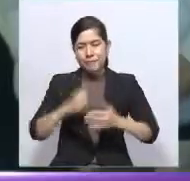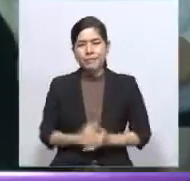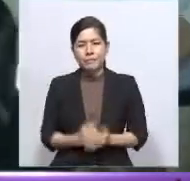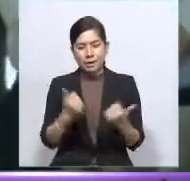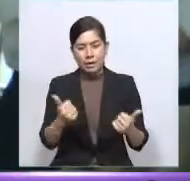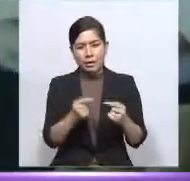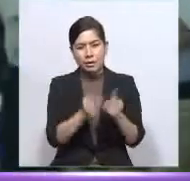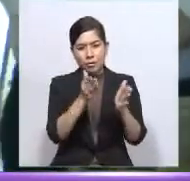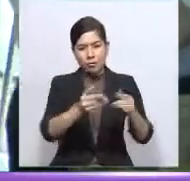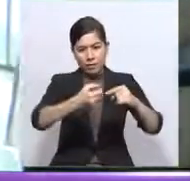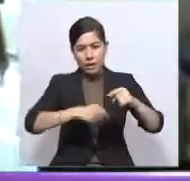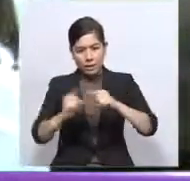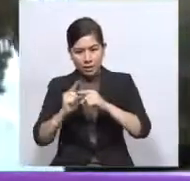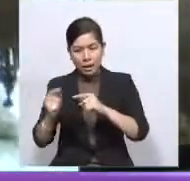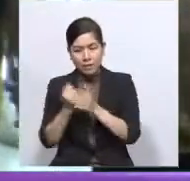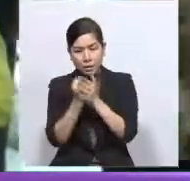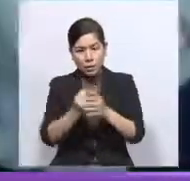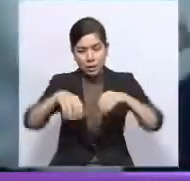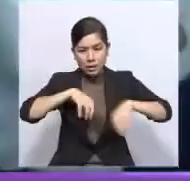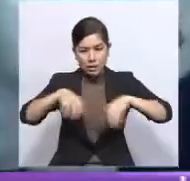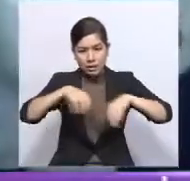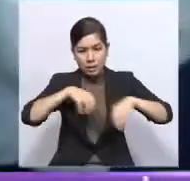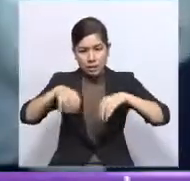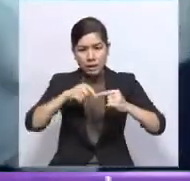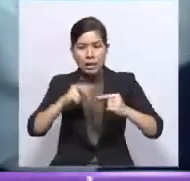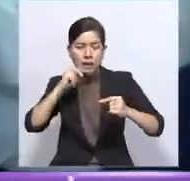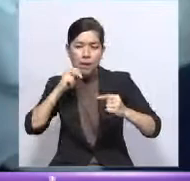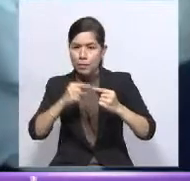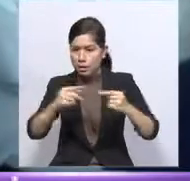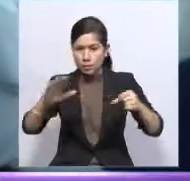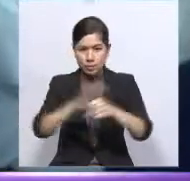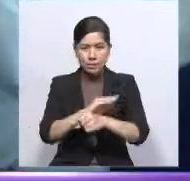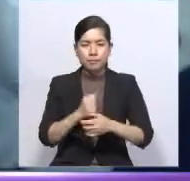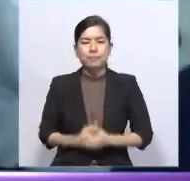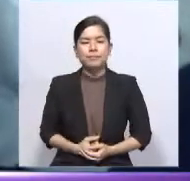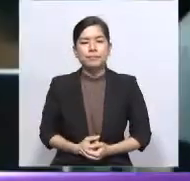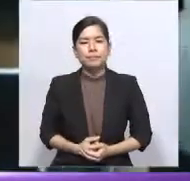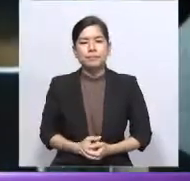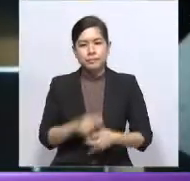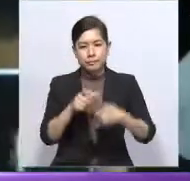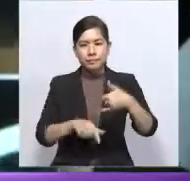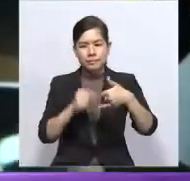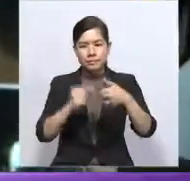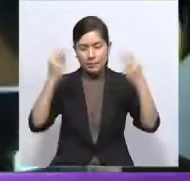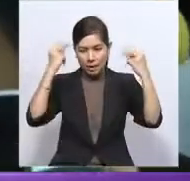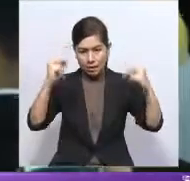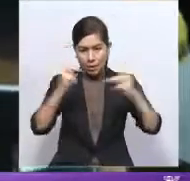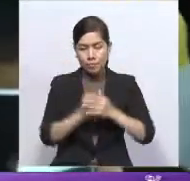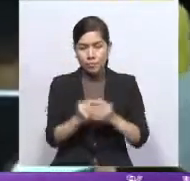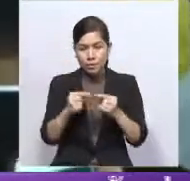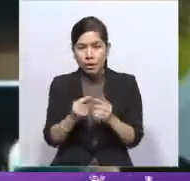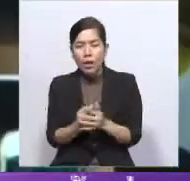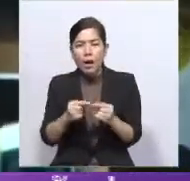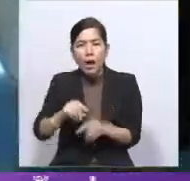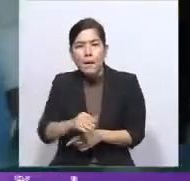ภาคส่วนได้ร่วมการบริหารจัดการน้ำให้เกิดเป็นรูปธรรมทั้งนี้นายกรัฐมนตรีนะคะได้มีการปล่อย